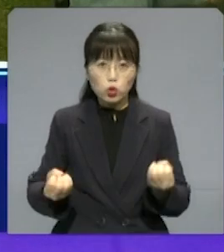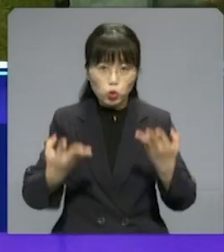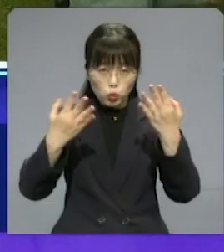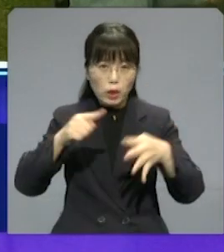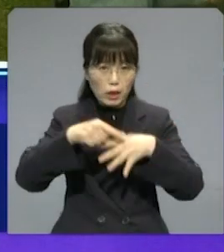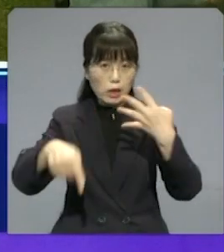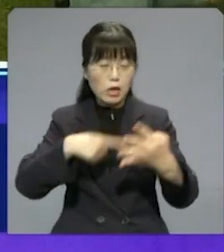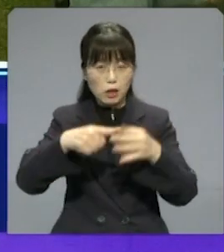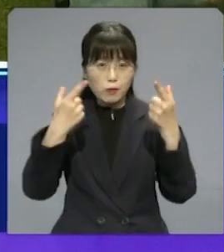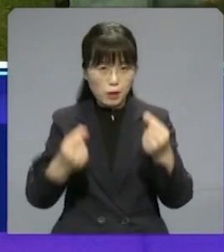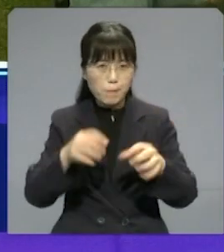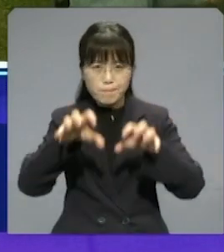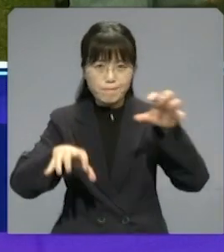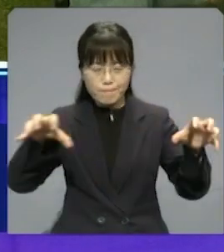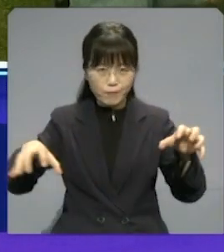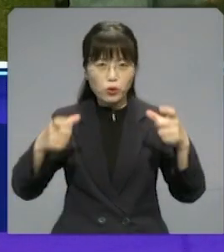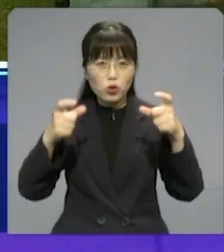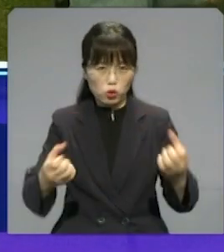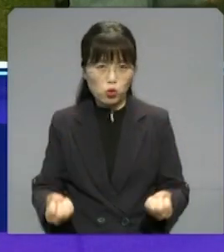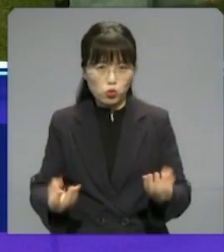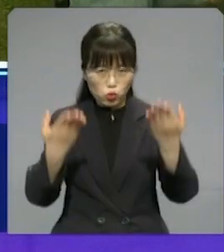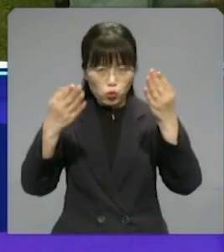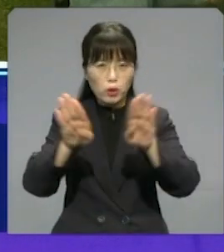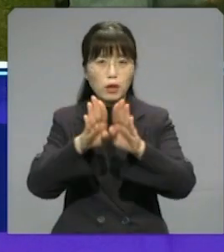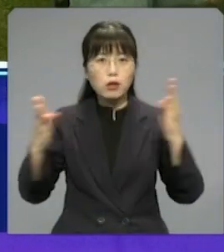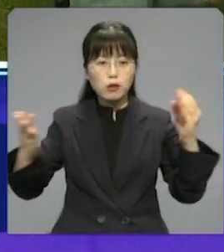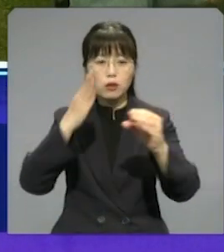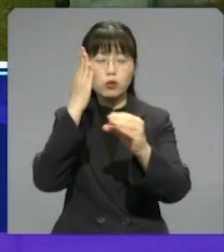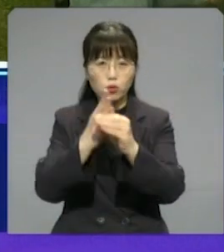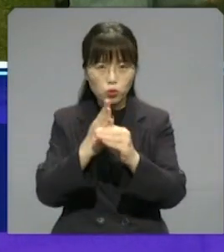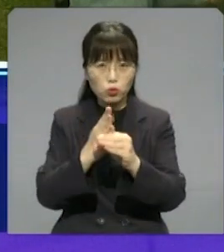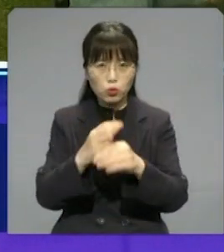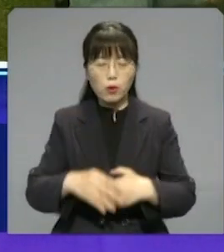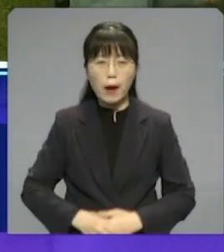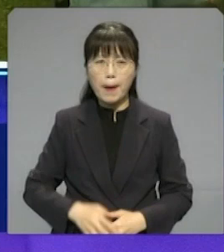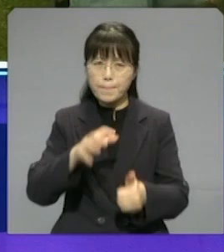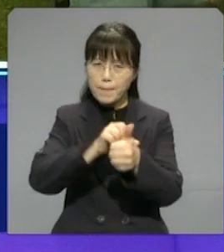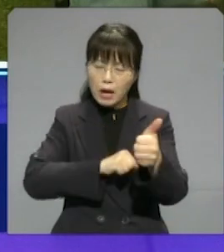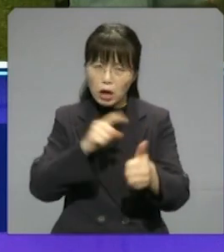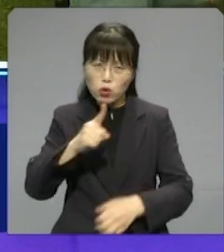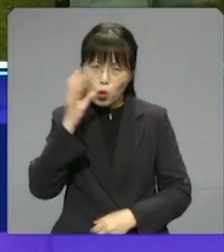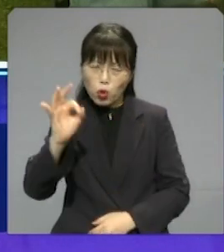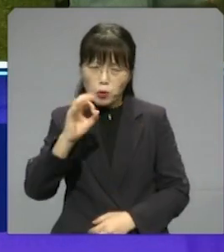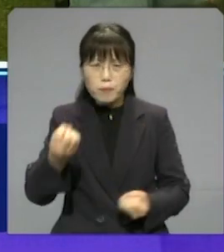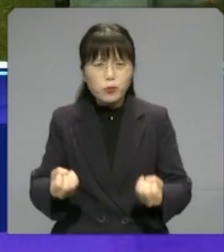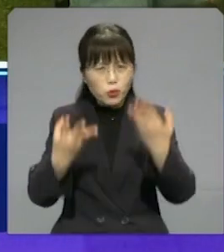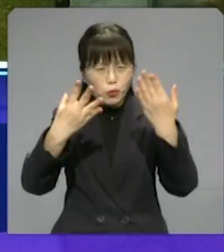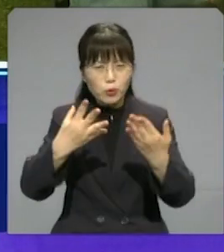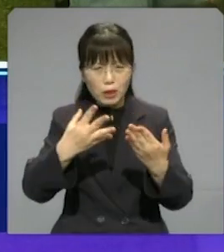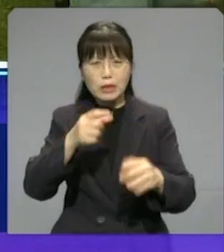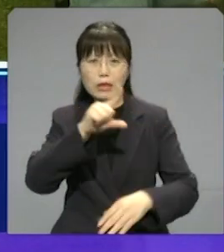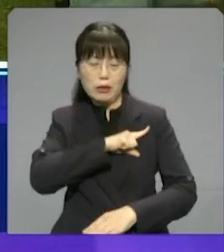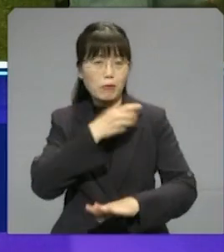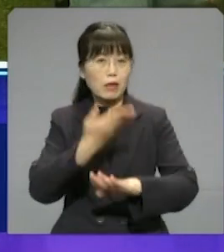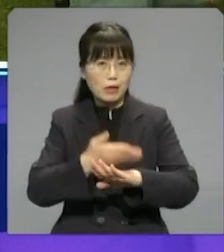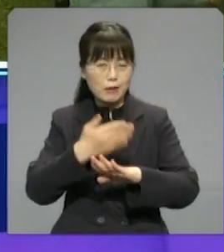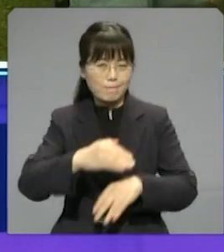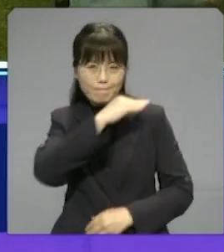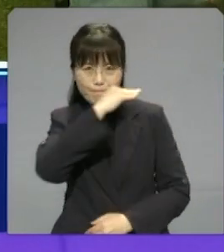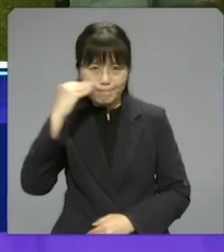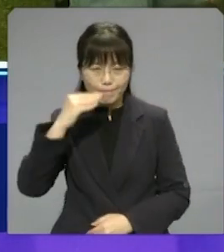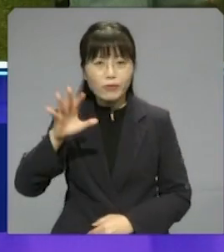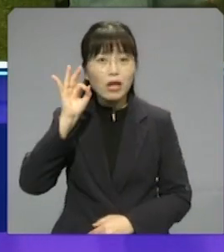축제의 계절답게 곳곳에서 지역 축제가 열리고 있는데요. 바가지 요금의 대명사라는 오명과 달리